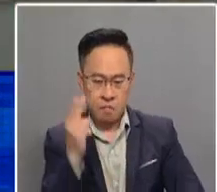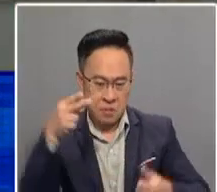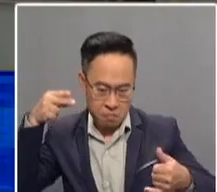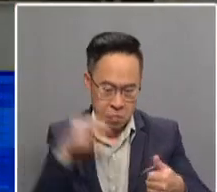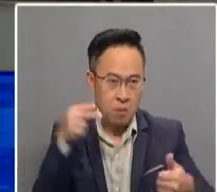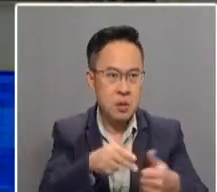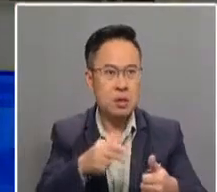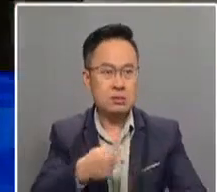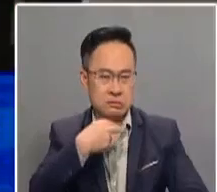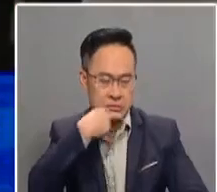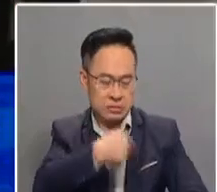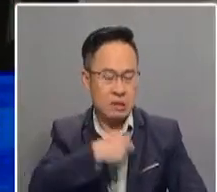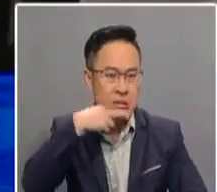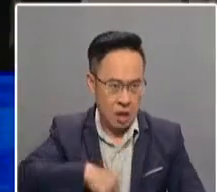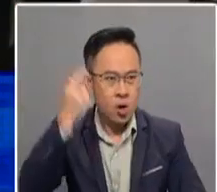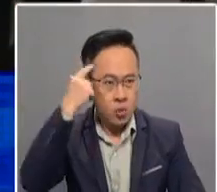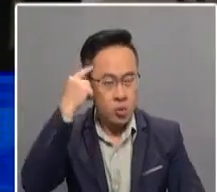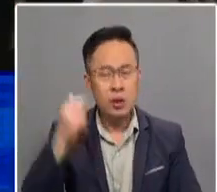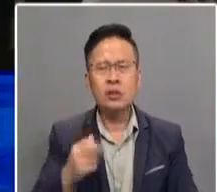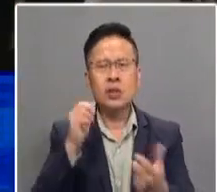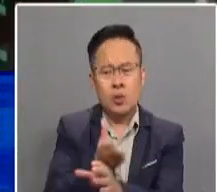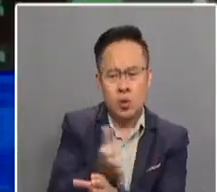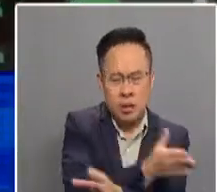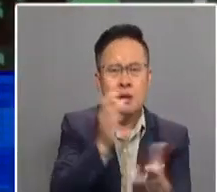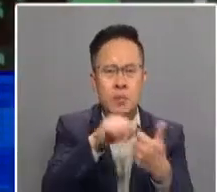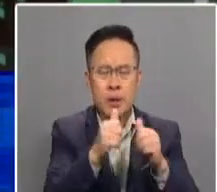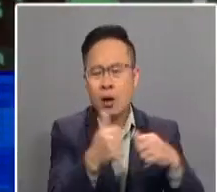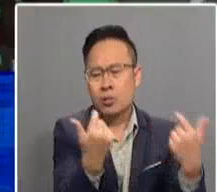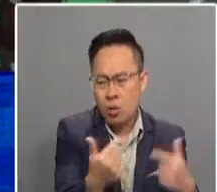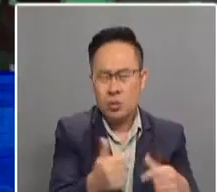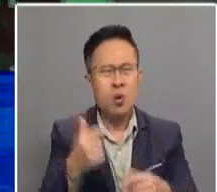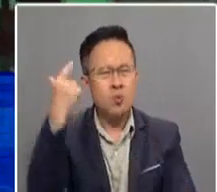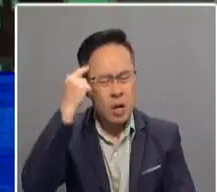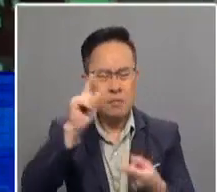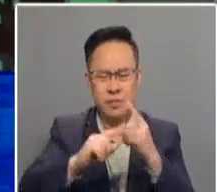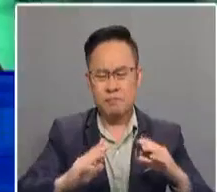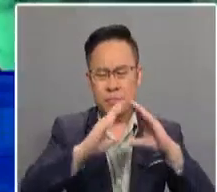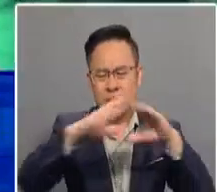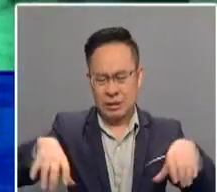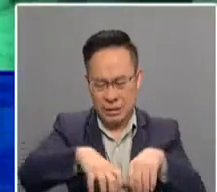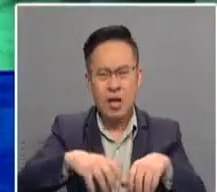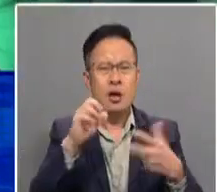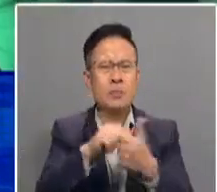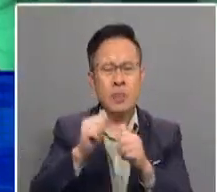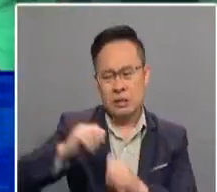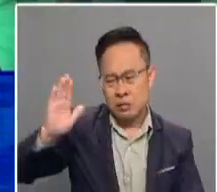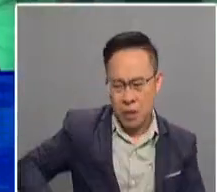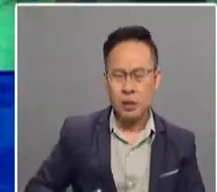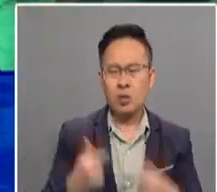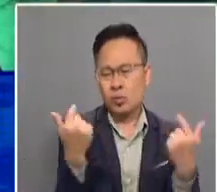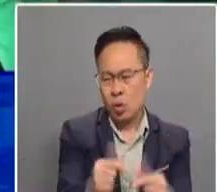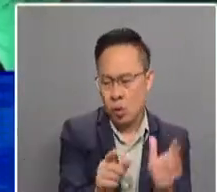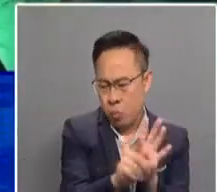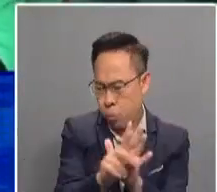งรู้ว่าทั้งสองฝ่ายนะคือทั้งสองฝ่ายเนี่ยเขามีเรื่องราวระหองระแหงกันมาก่อนเป็นเพื่อนข้างบ้านกันไงนะแล้วก็คงจะมีเรื่องของหมาเนี้ยหลายครั้งแล้วล่ะนะ